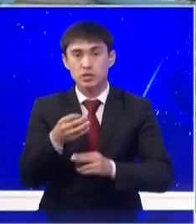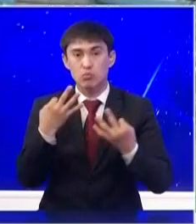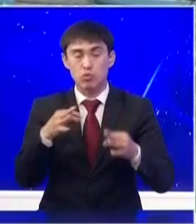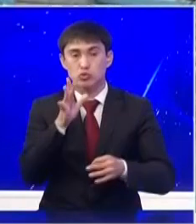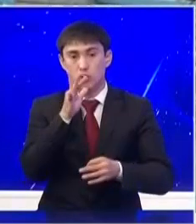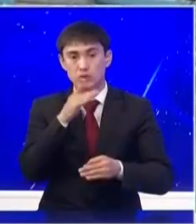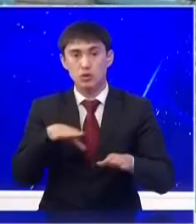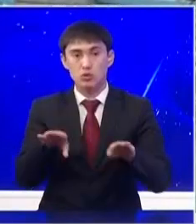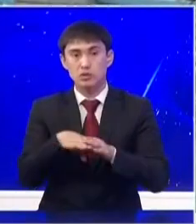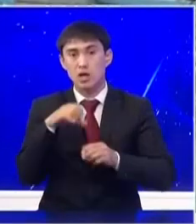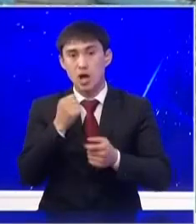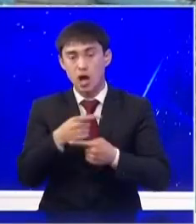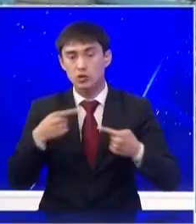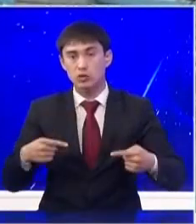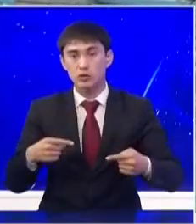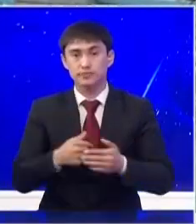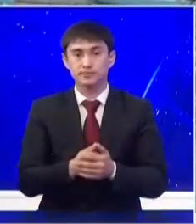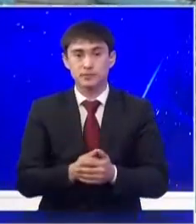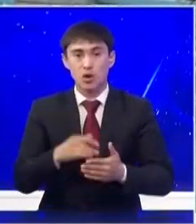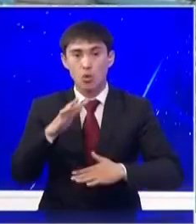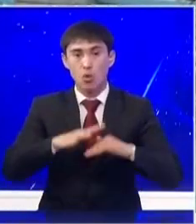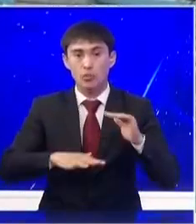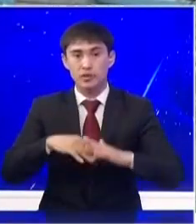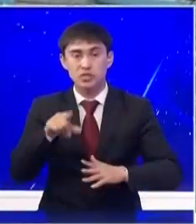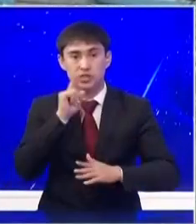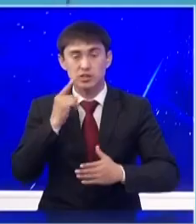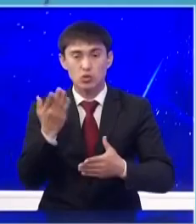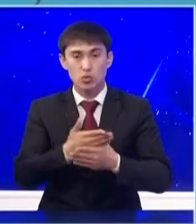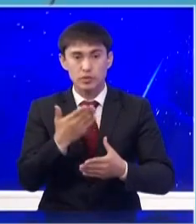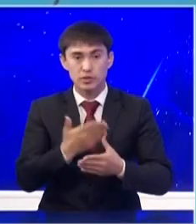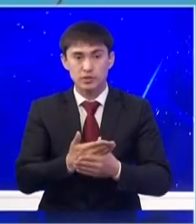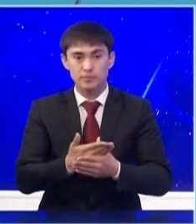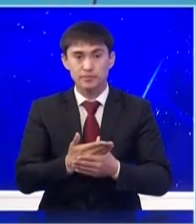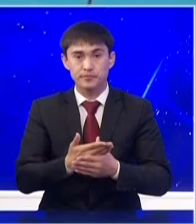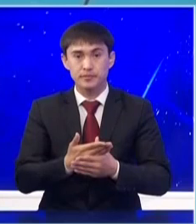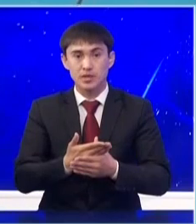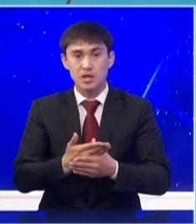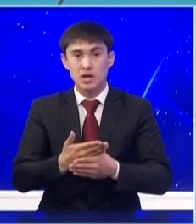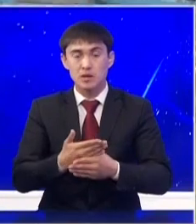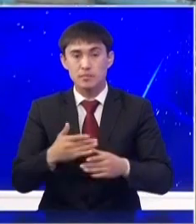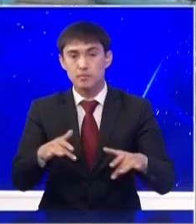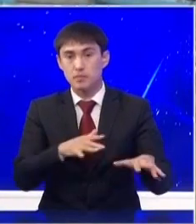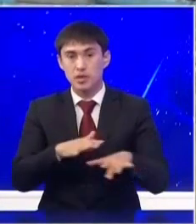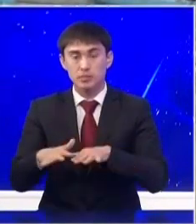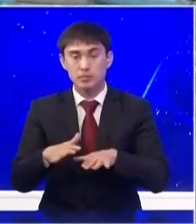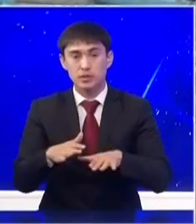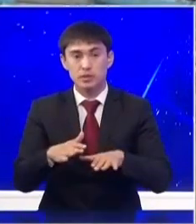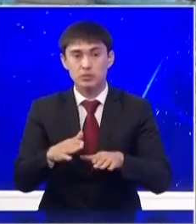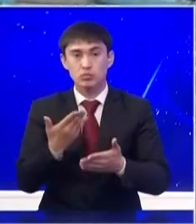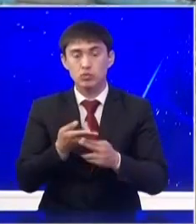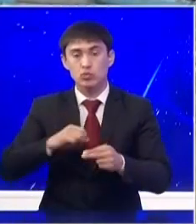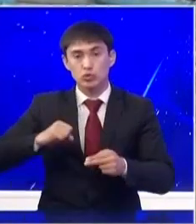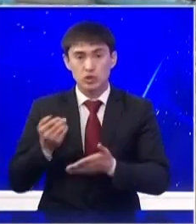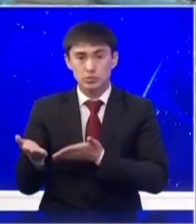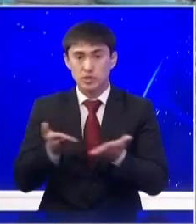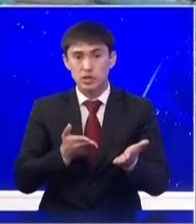уақытымда осылай әр түрлі қолымнан келгенше жастарға көмектесіп, еріктілікпен айналысам. Ол өзімнің достарымды шақырып,